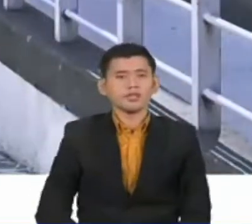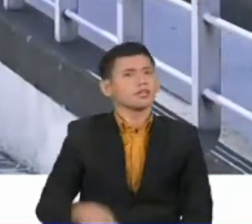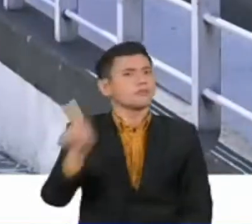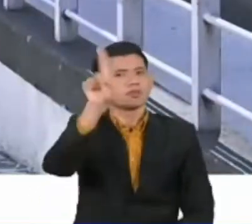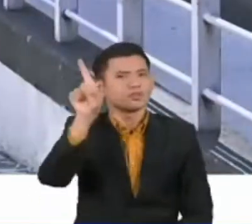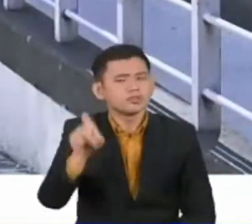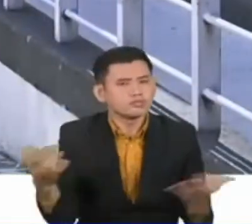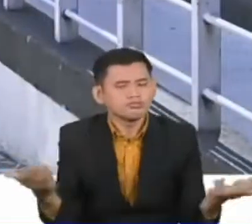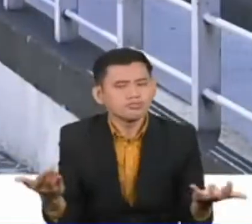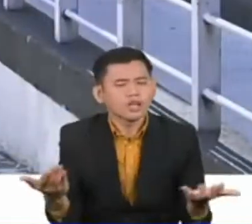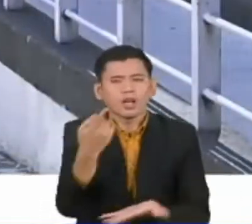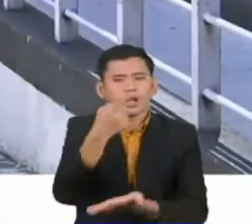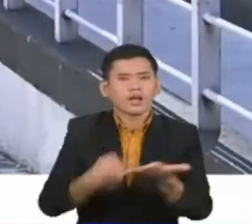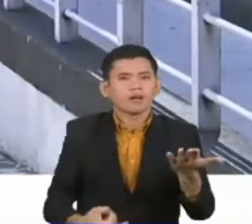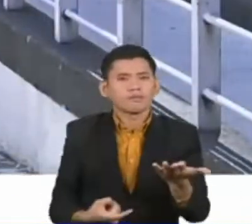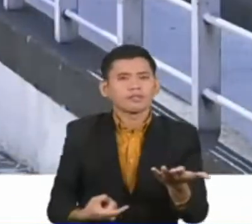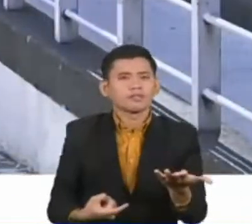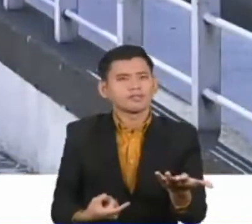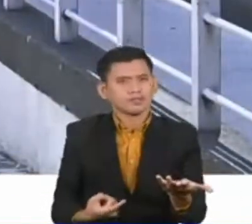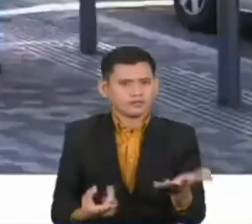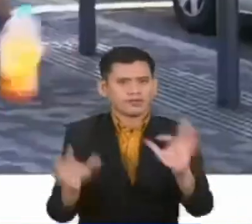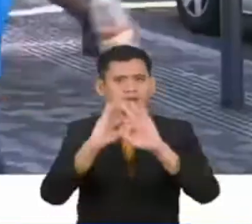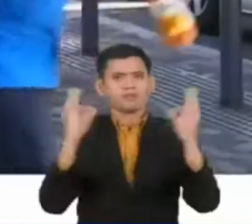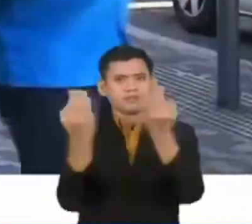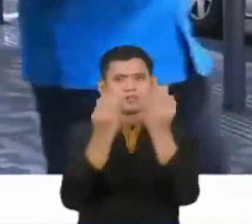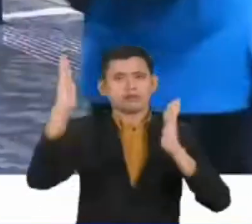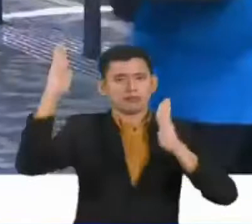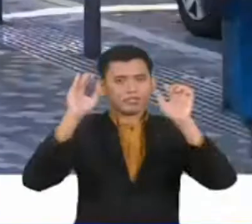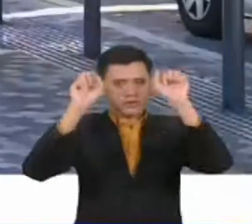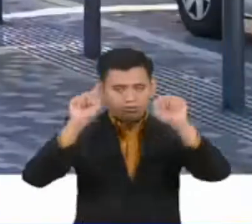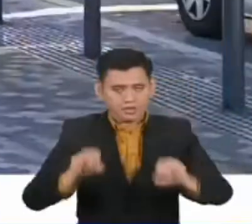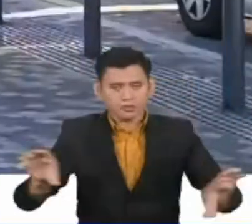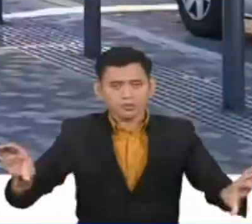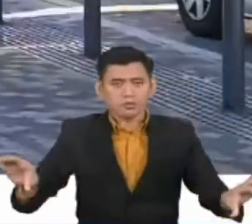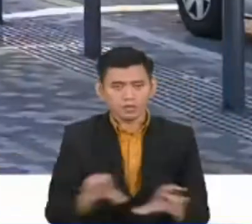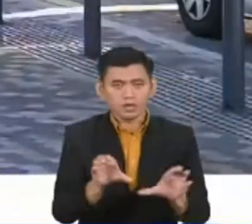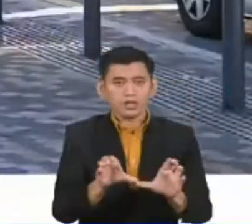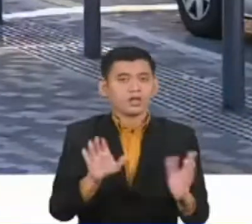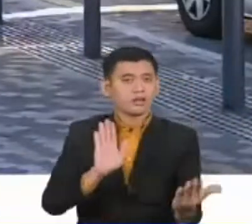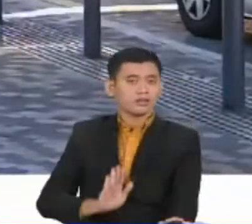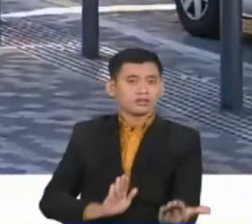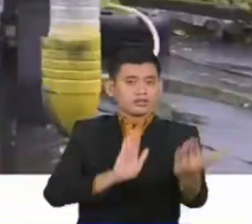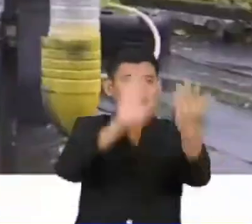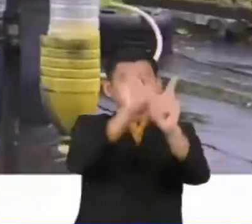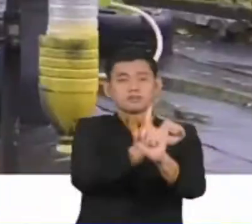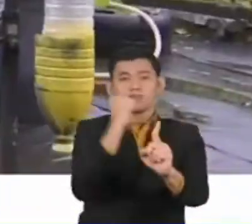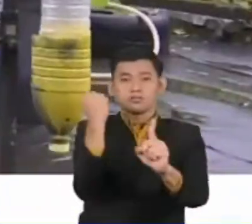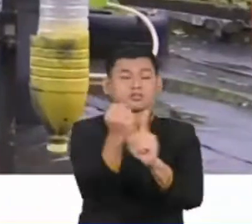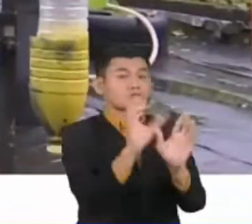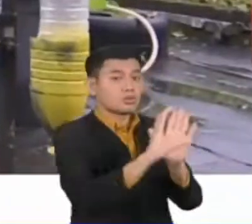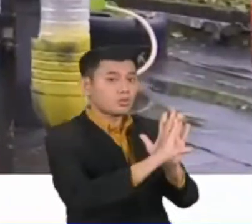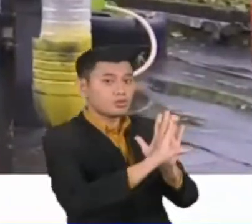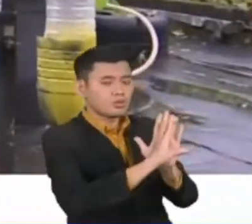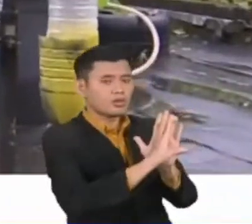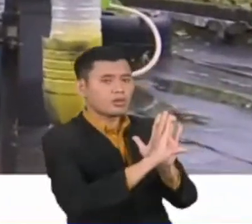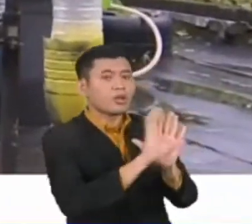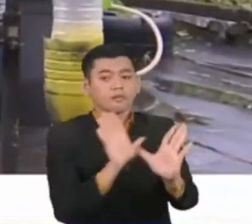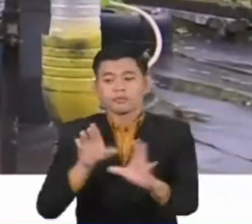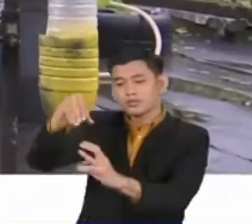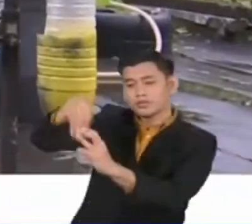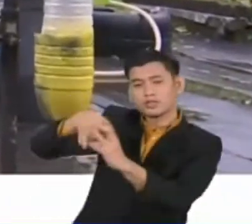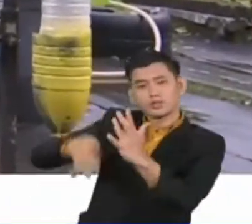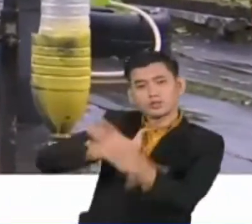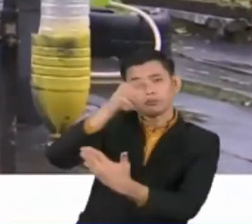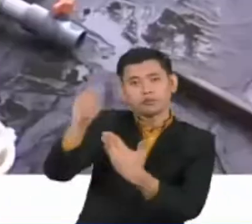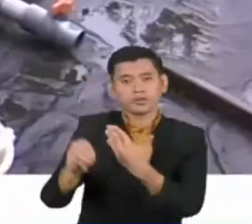Persoalannya, apa pula yang keluarga Malaysia boleh lakukan dalam berdepan situasi seumpama ini? Sebagai contoh, menyertai program